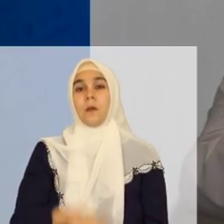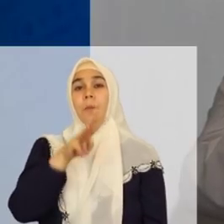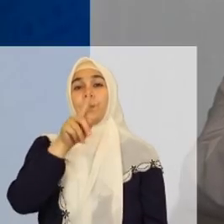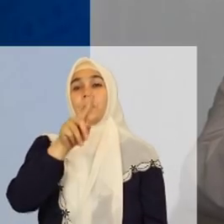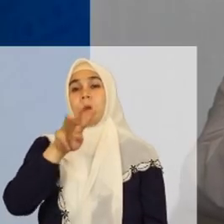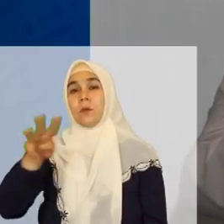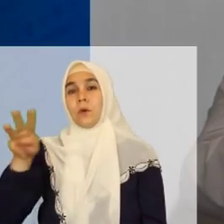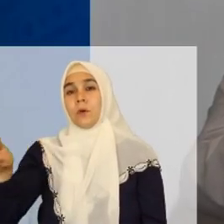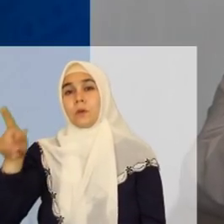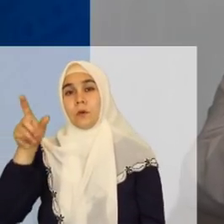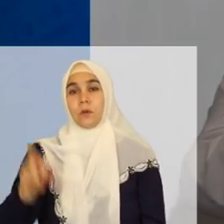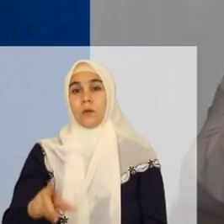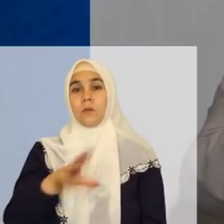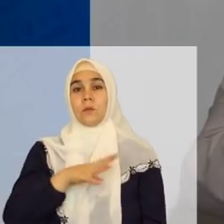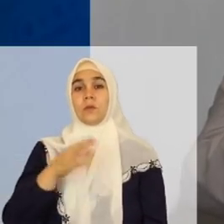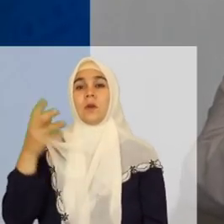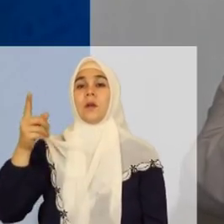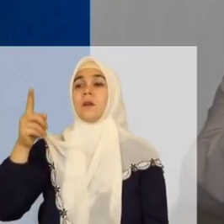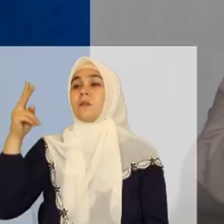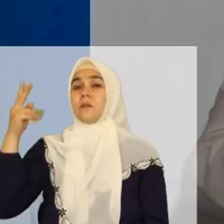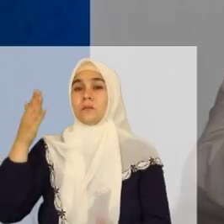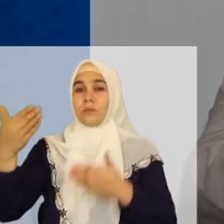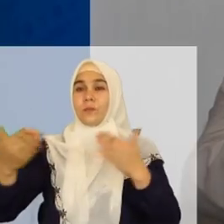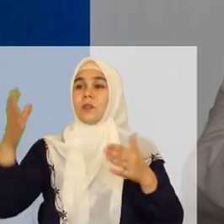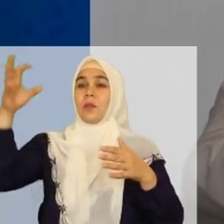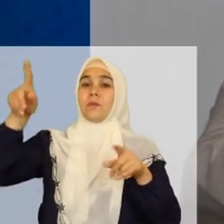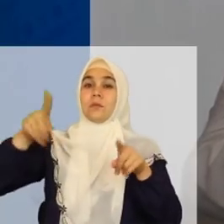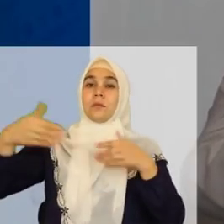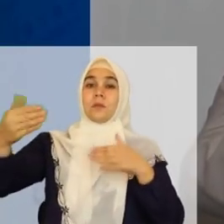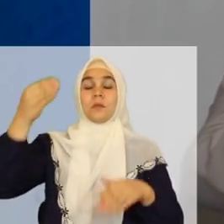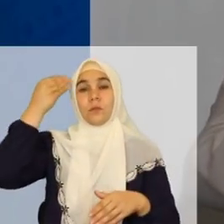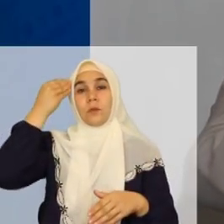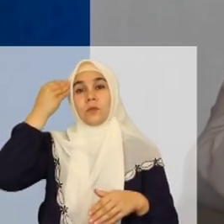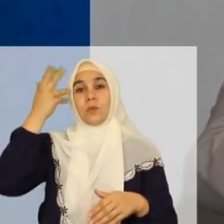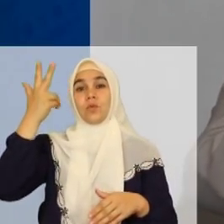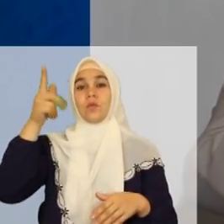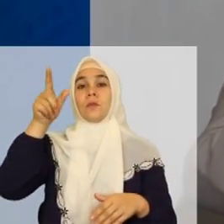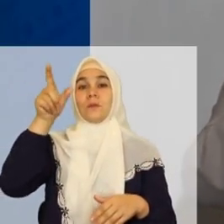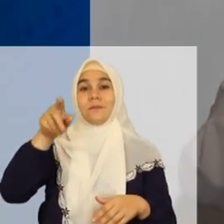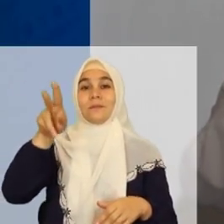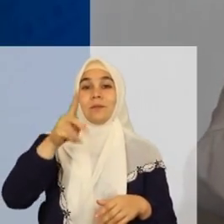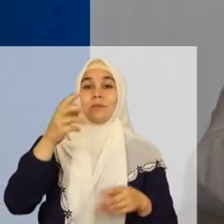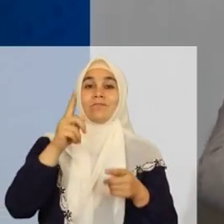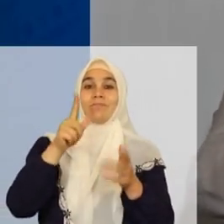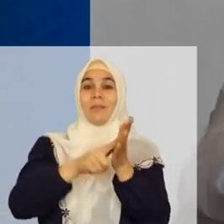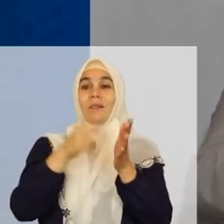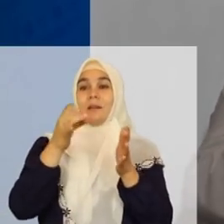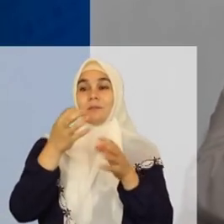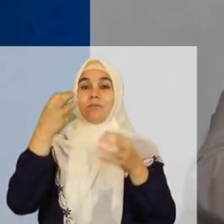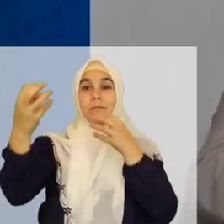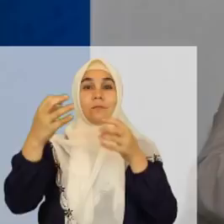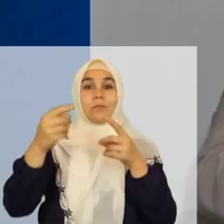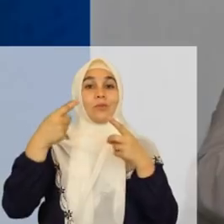Million million odam minodan bir tarafga qarab ketyapti. Maqsadi 3ta nuqtaga borib 7tadan tosh otish, boshqa gap